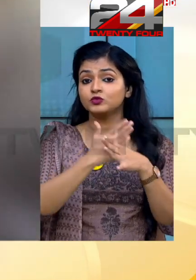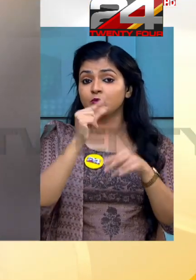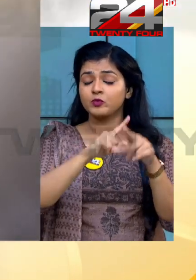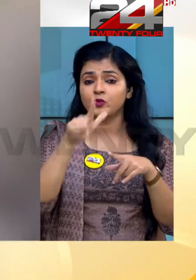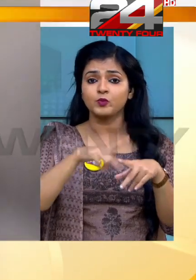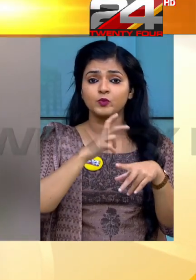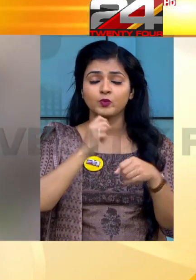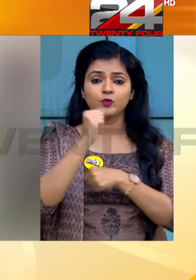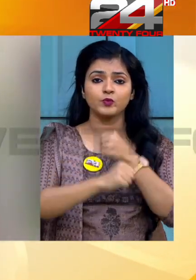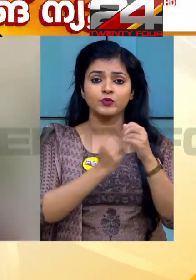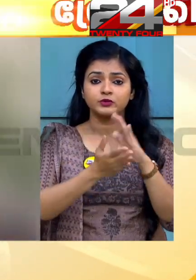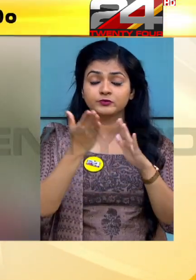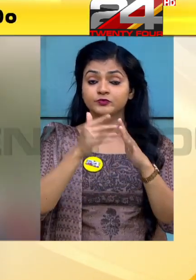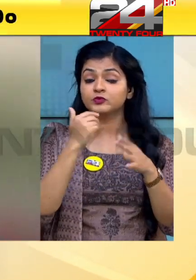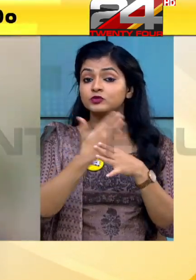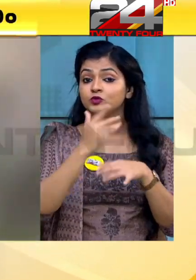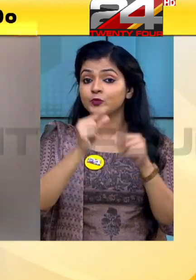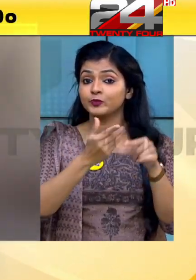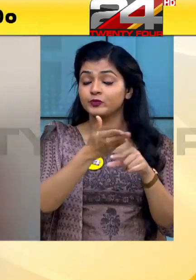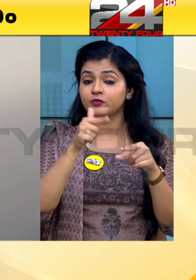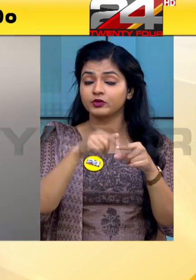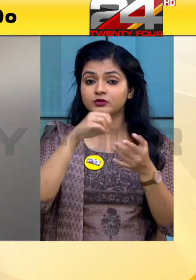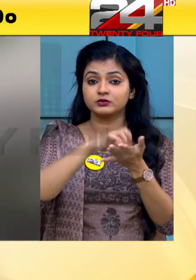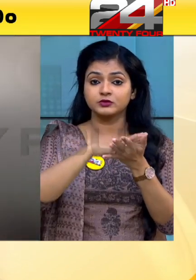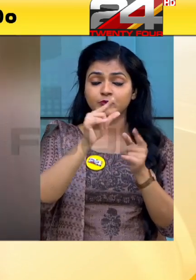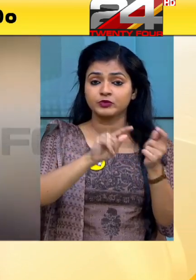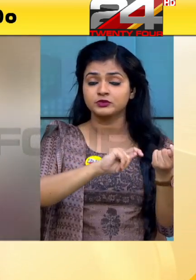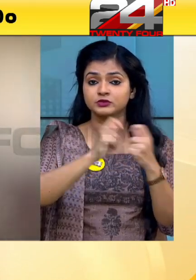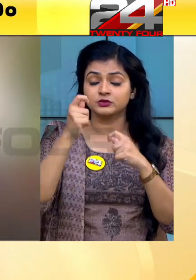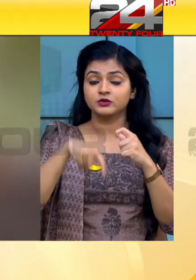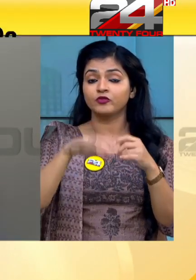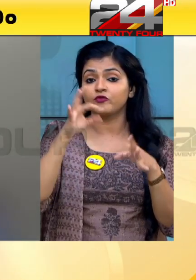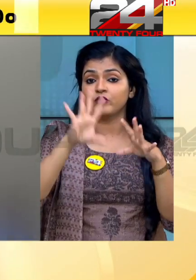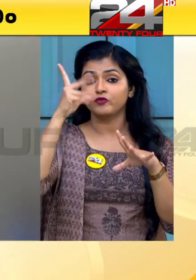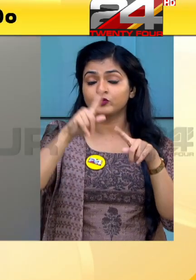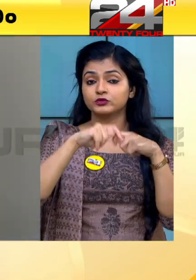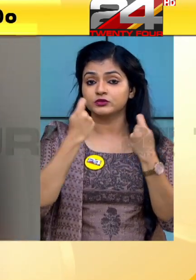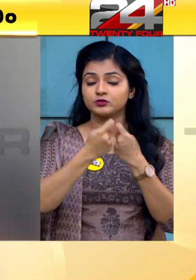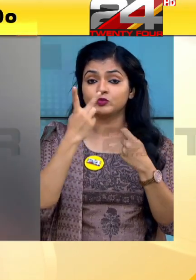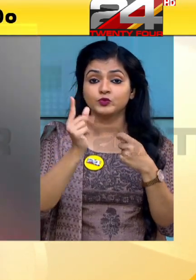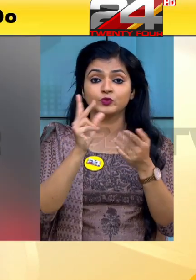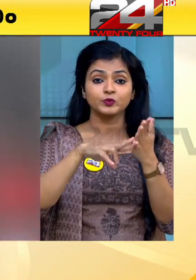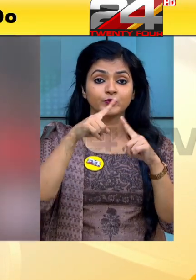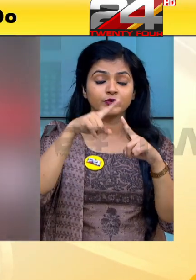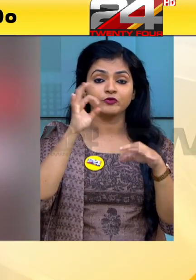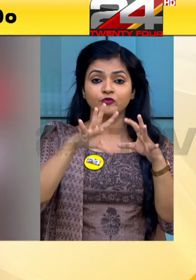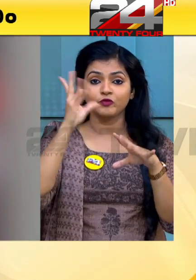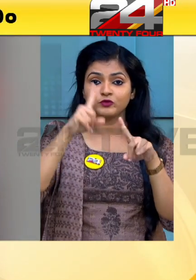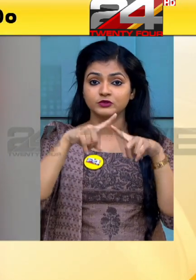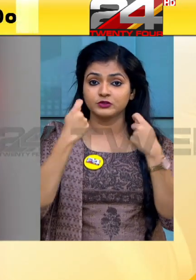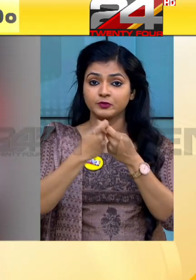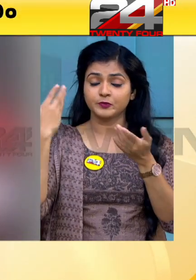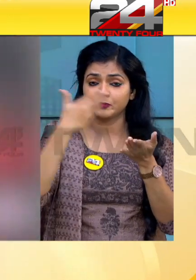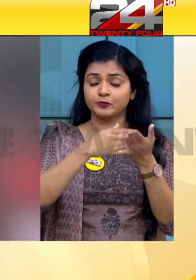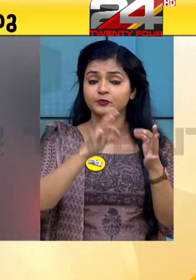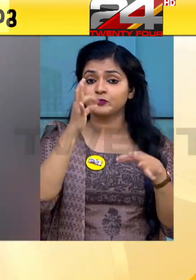ഓടുകയായിരുന്നു. തുടർന്ന് ഈ ജീവനക്കാർ ഈ സ്ഥലത്ത് നിന്ന് ഇവരെ മാറ്റി ചാക്ക ഫയർഫോഴ്സ് യൂണിറ്റിൽ നിന്ന് 2 യൂണിറ്റുകൾ ഇപ്പോൾ സംഭവ സ്ഥലത്തെത്തി തീ